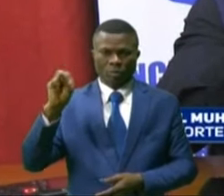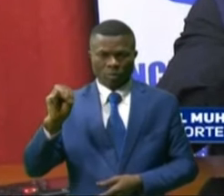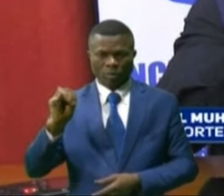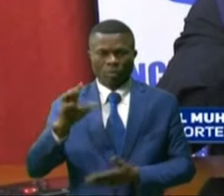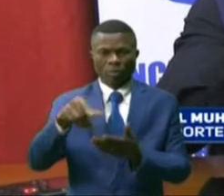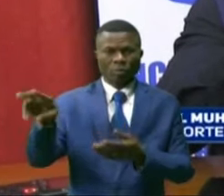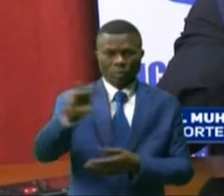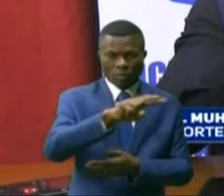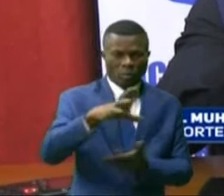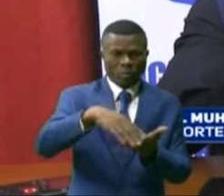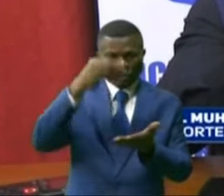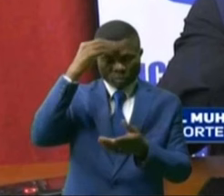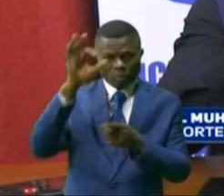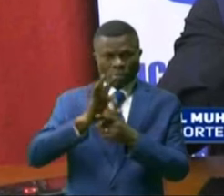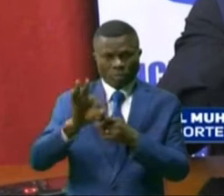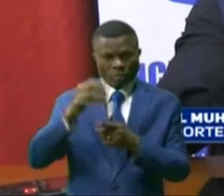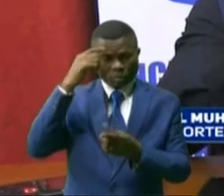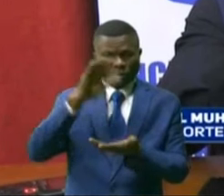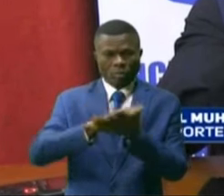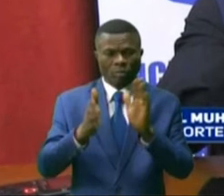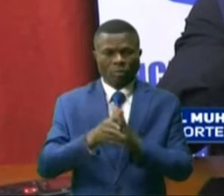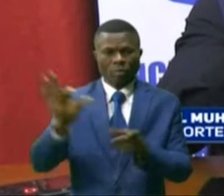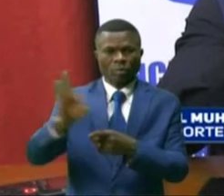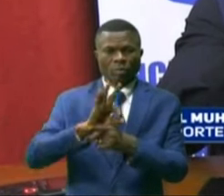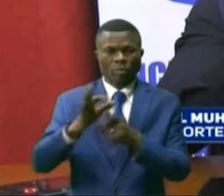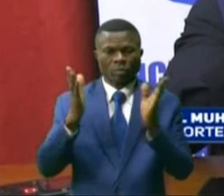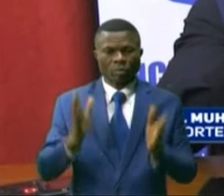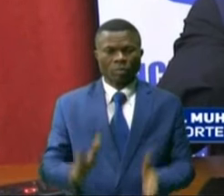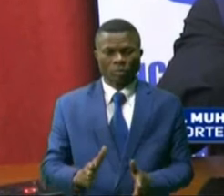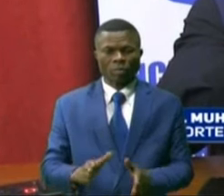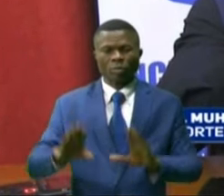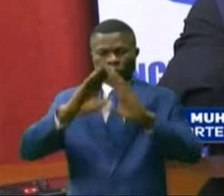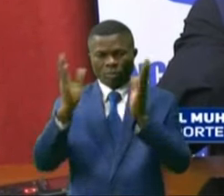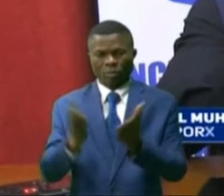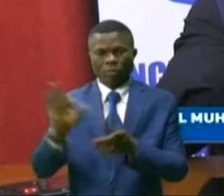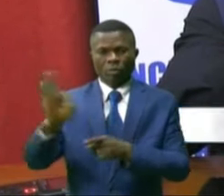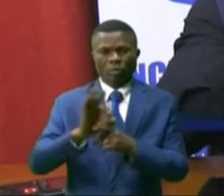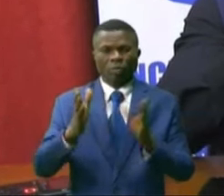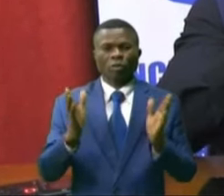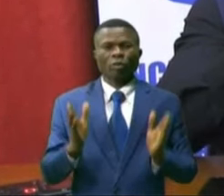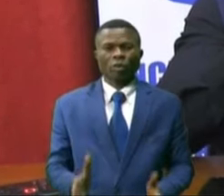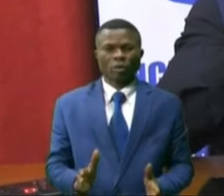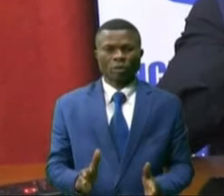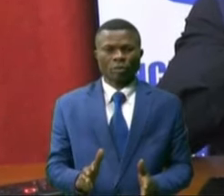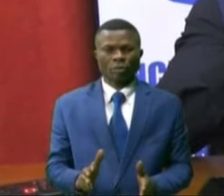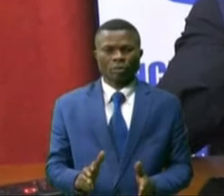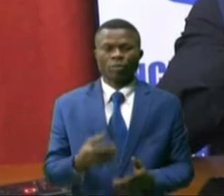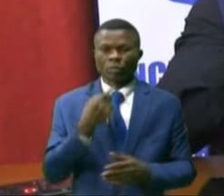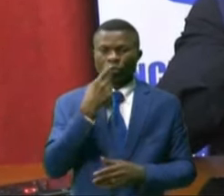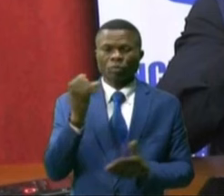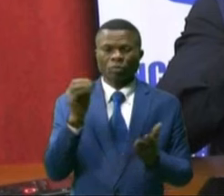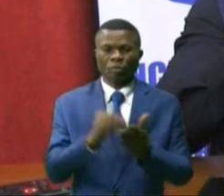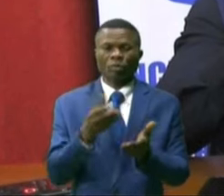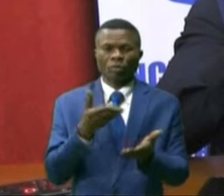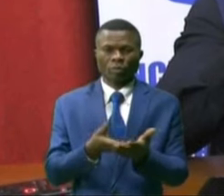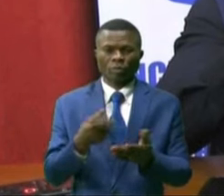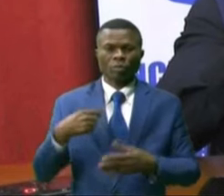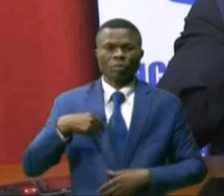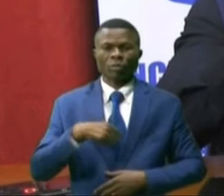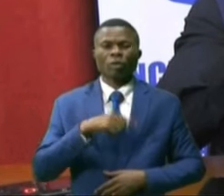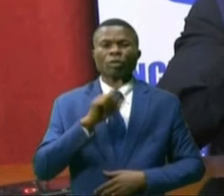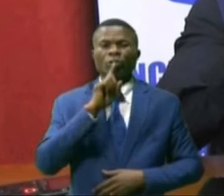formés pour être les formateurs des formateurs. Et comme nous le disions, nous